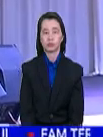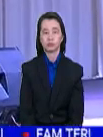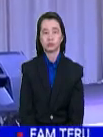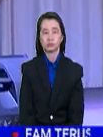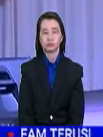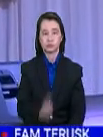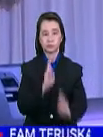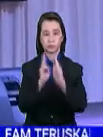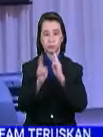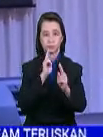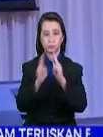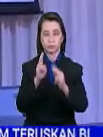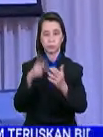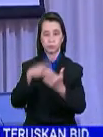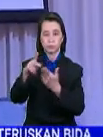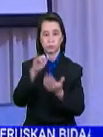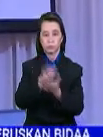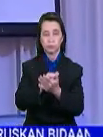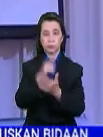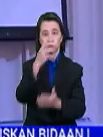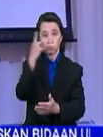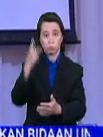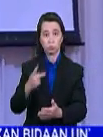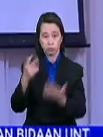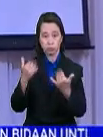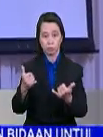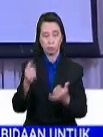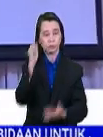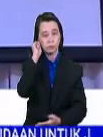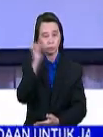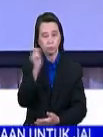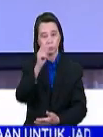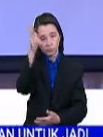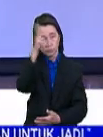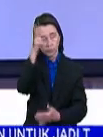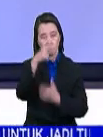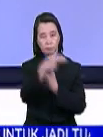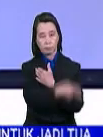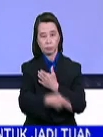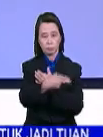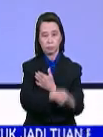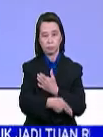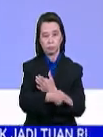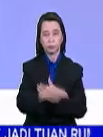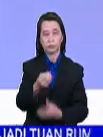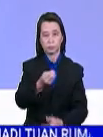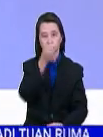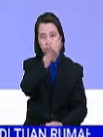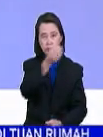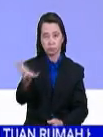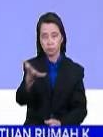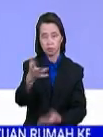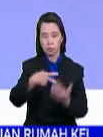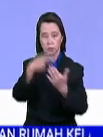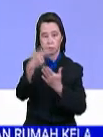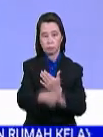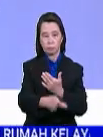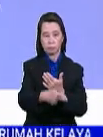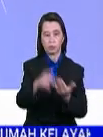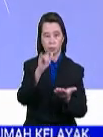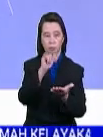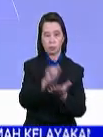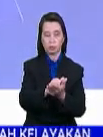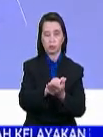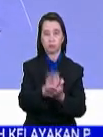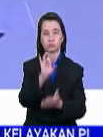berucap meresmikan program itu di kucing hari ini setiausaha kerajaan Negeri Datuk Amar jauh samean memberitahu program Rintis